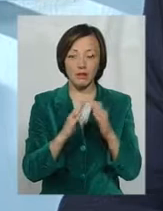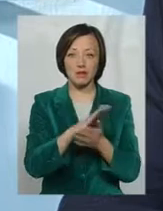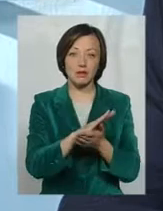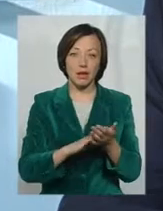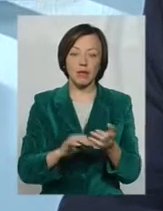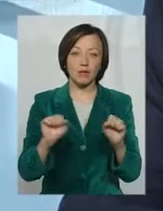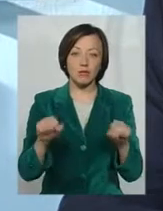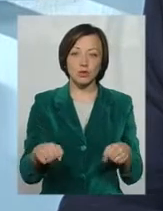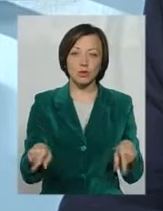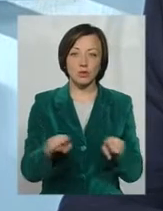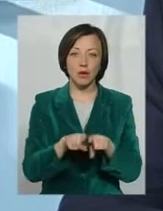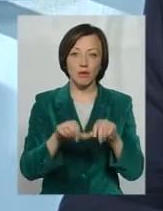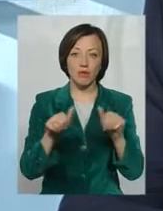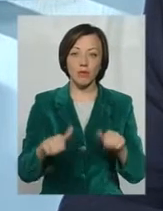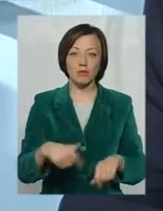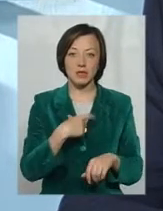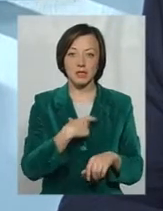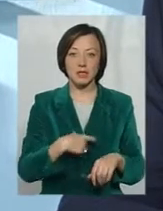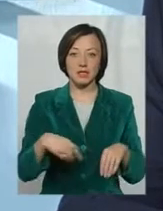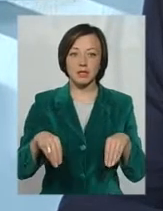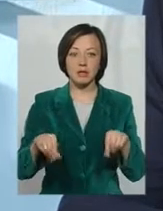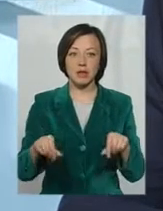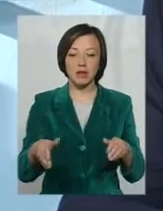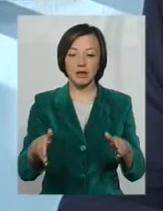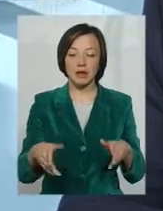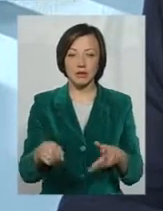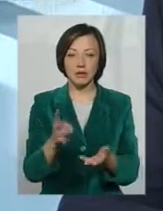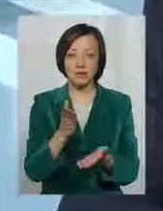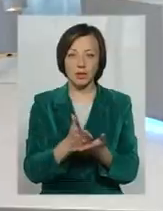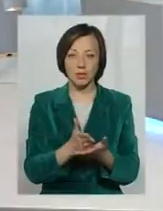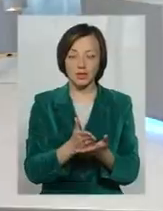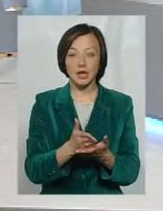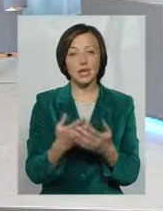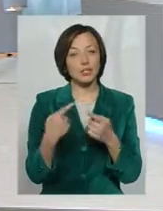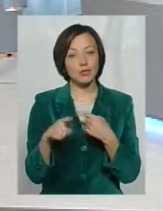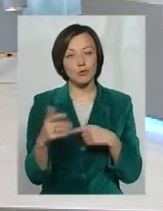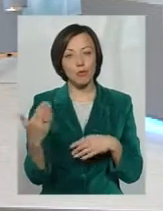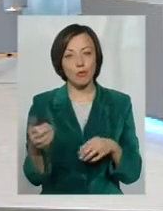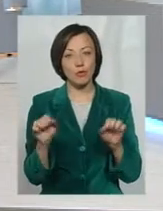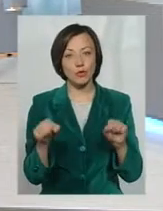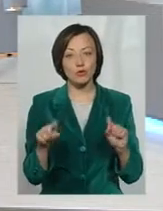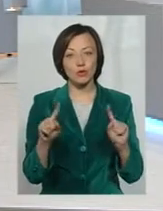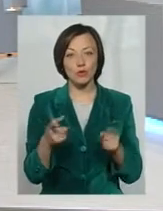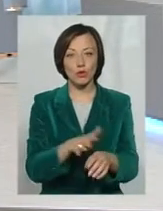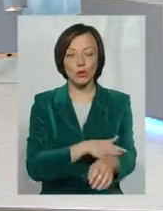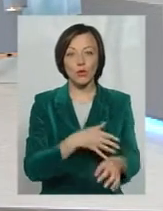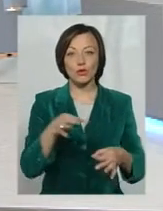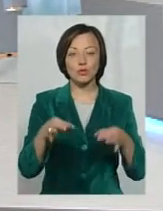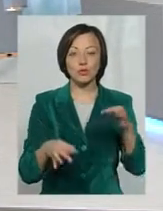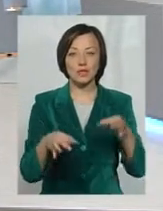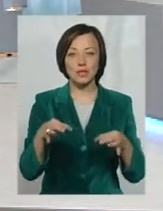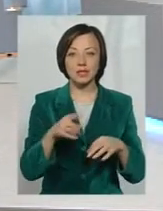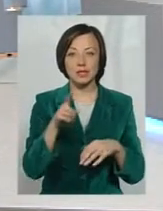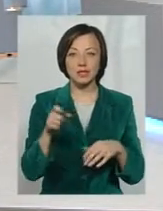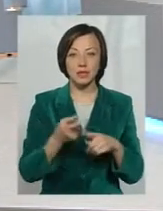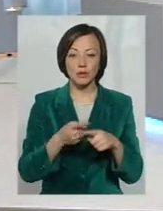можете також оформити на себе земельну ділянку, на якій воно знаходиться. Тобто, в принципі, іншого боку, ви можете дуже довго судитися в судах за ту